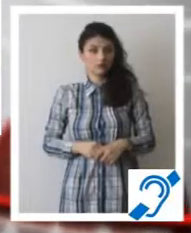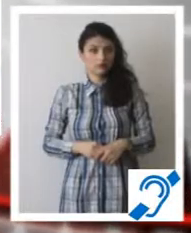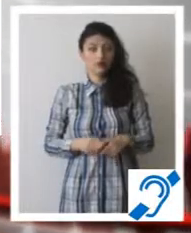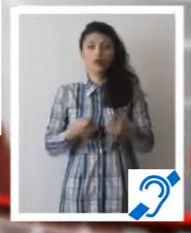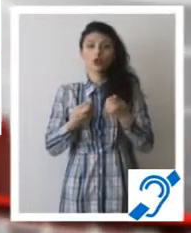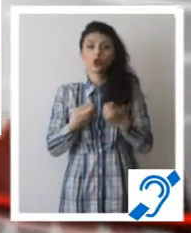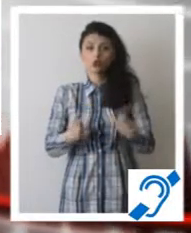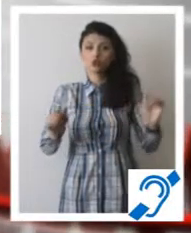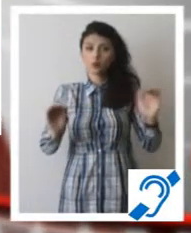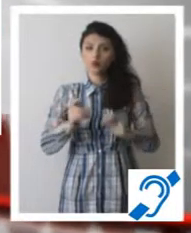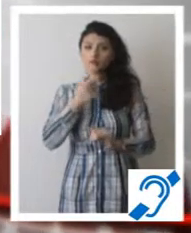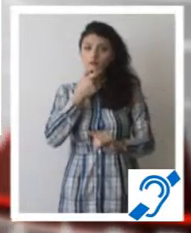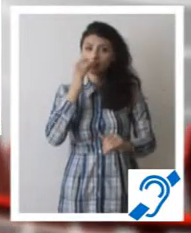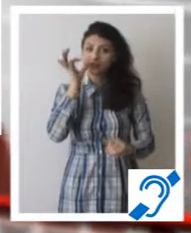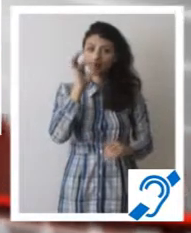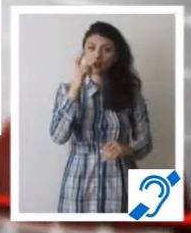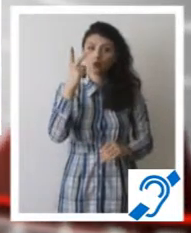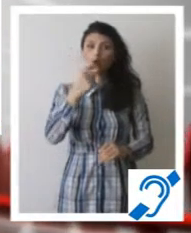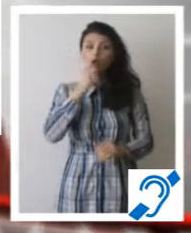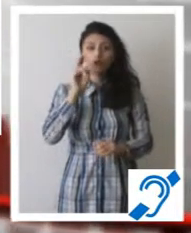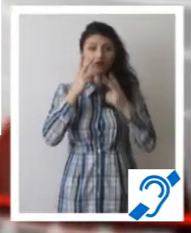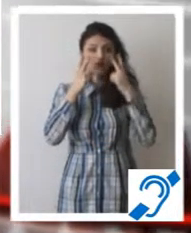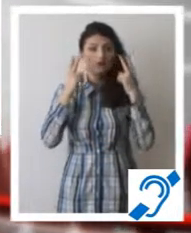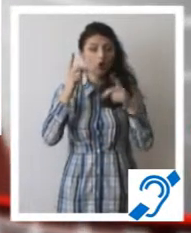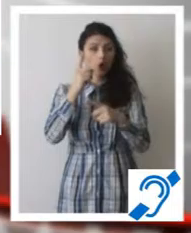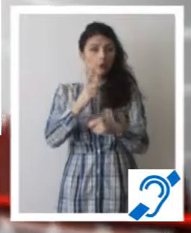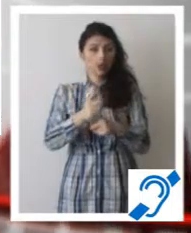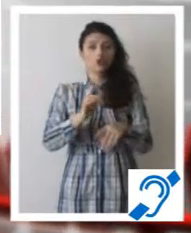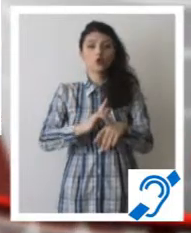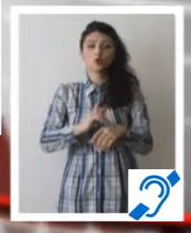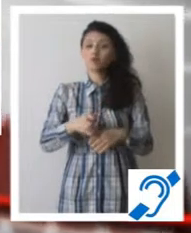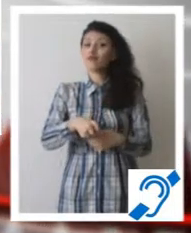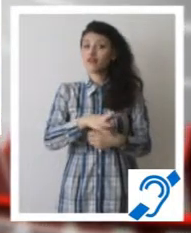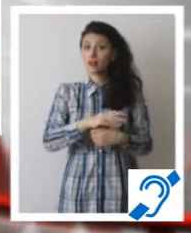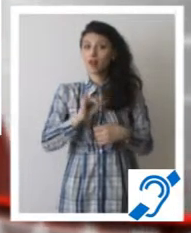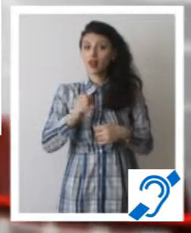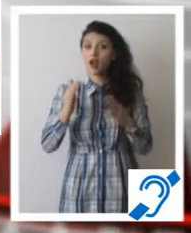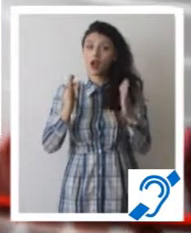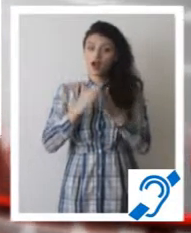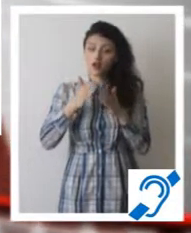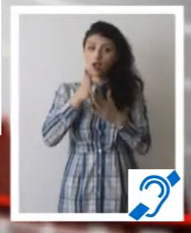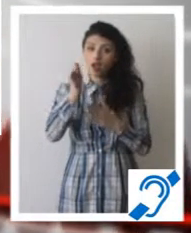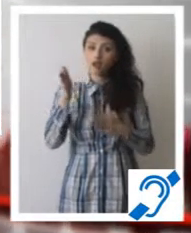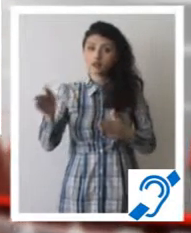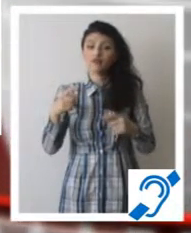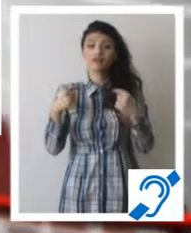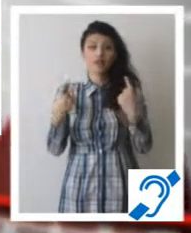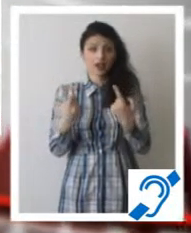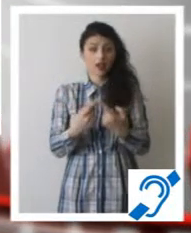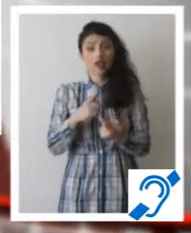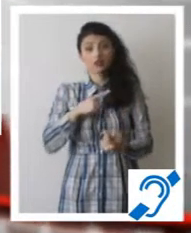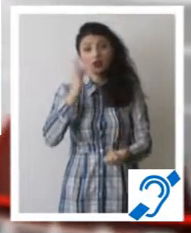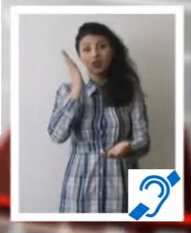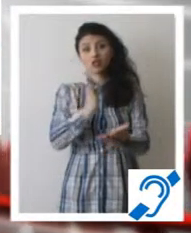Toți copiii cu vârstă între 0 și 2 ani vor fi vizitați obligatoriu de medicul de familie la domiciliul acestora. Este